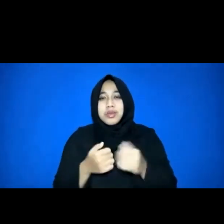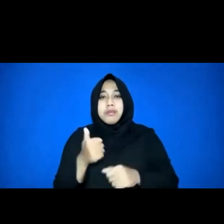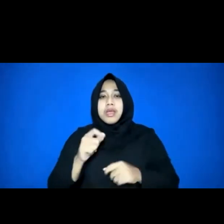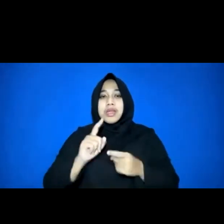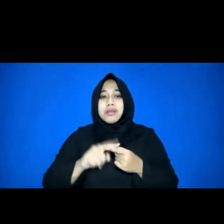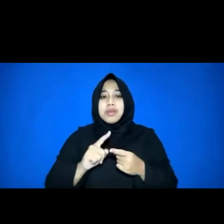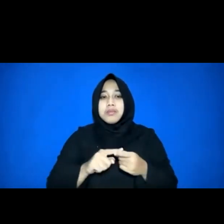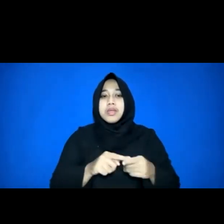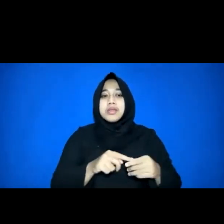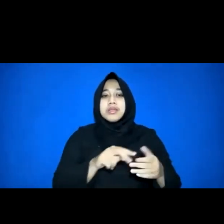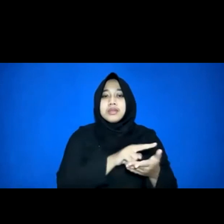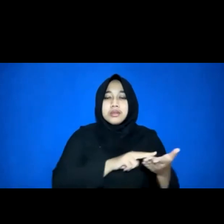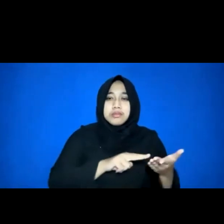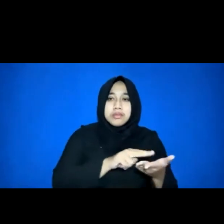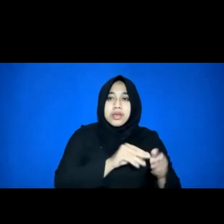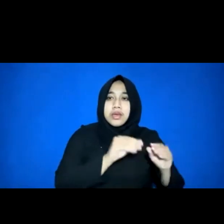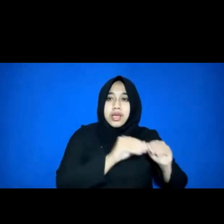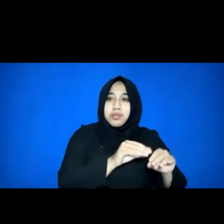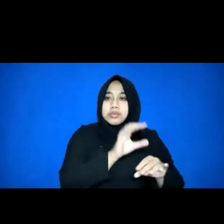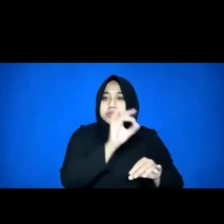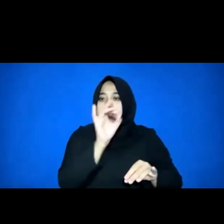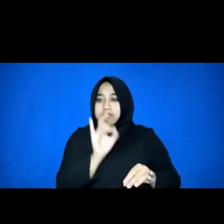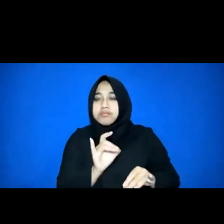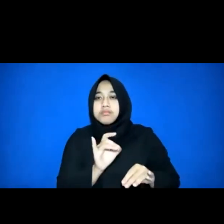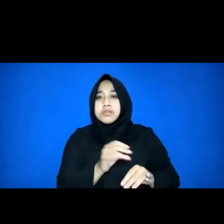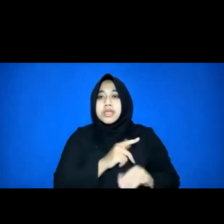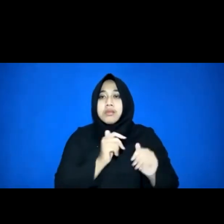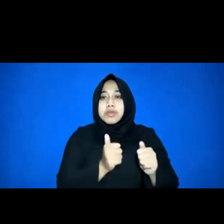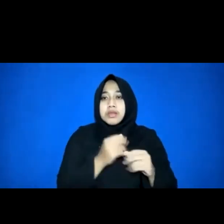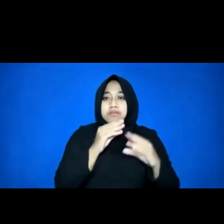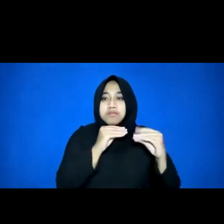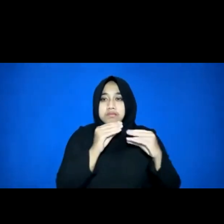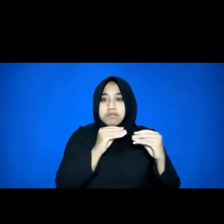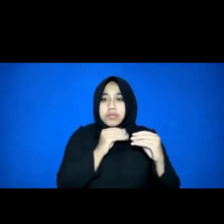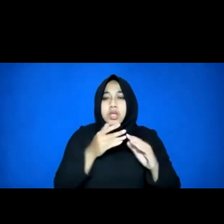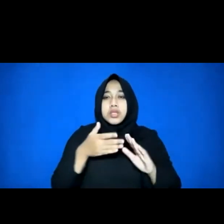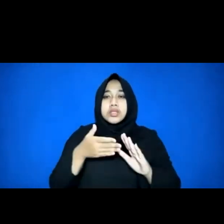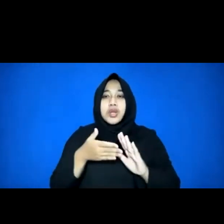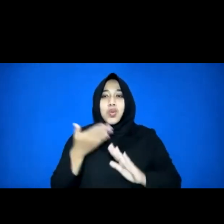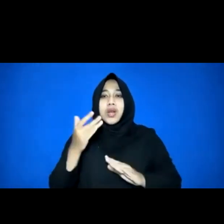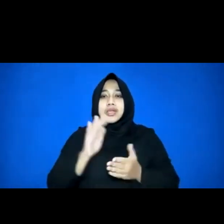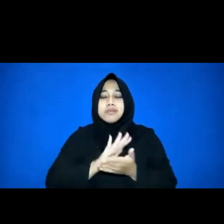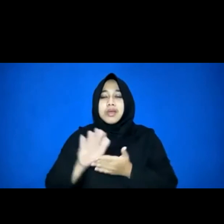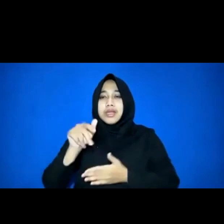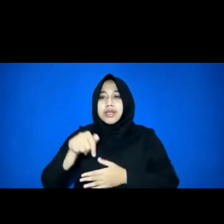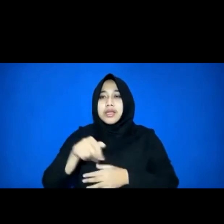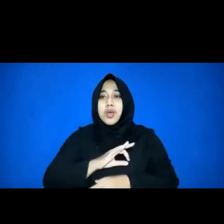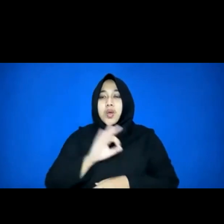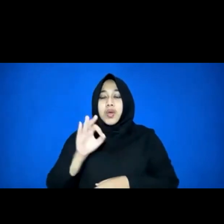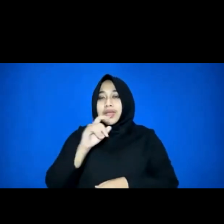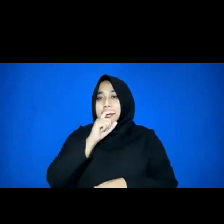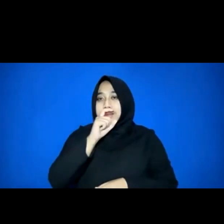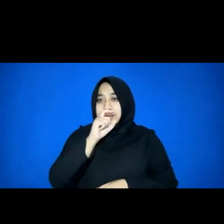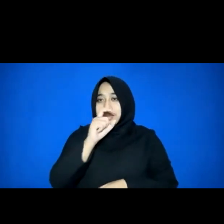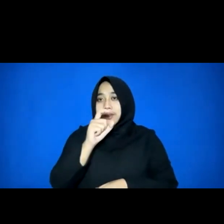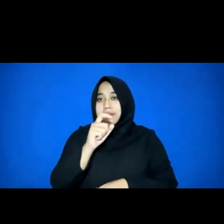akademisi, teman-teman profesi di IPSPI dan lain sebagainya, nanti kita bisa bahas di luar kesempatan ini gitu. Baik, terima kasih